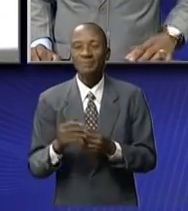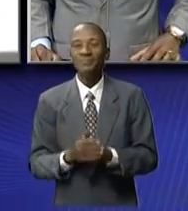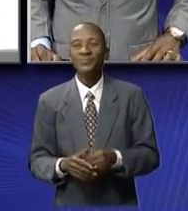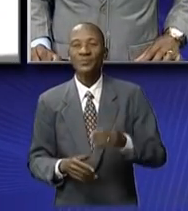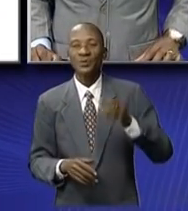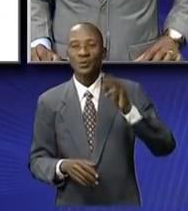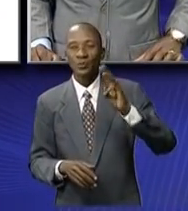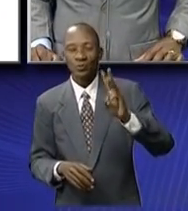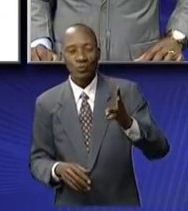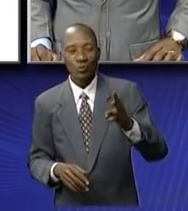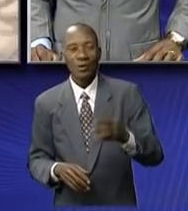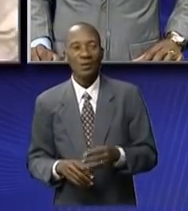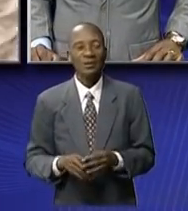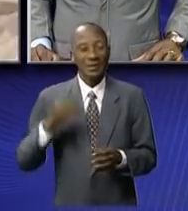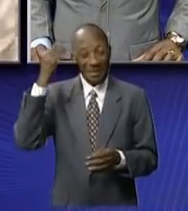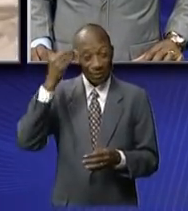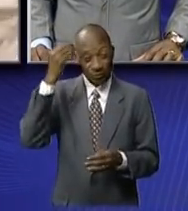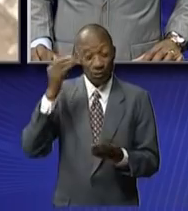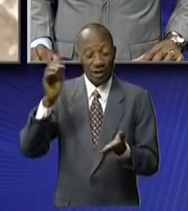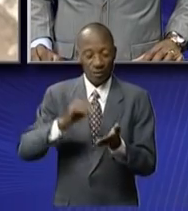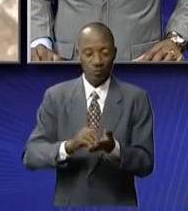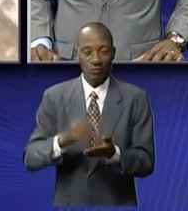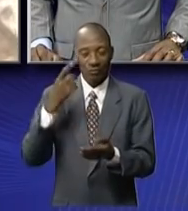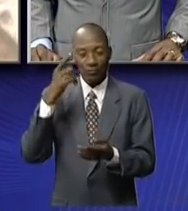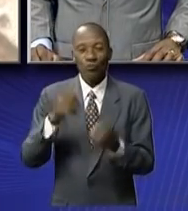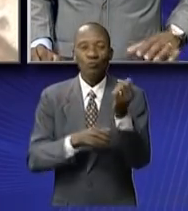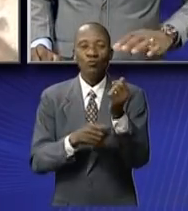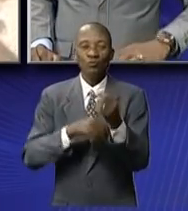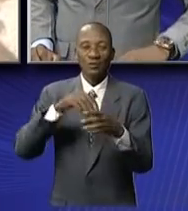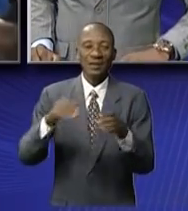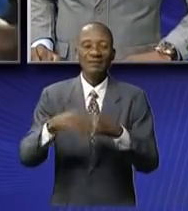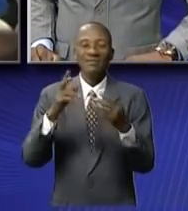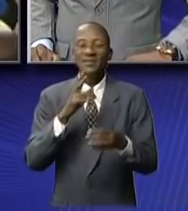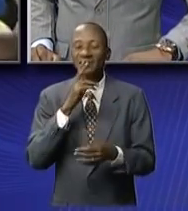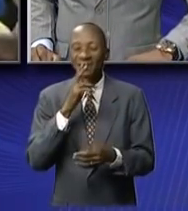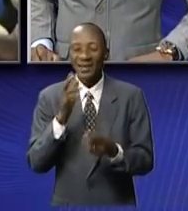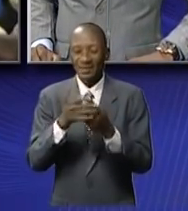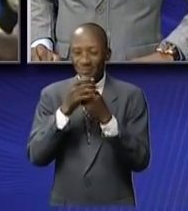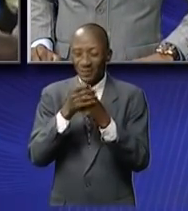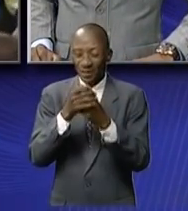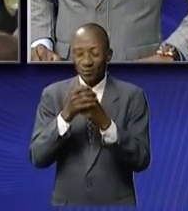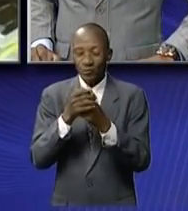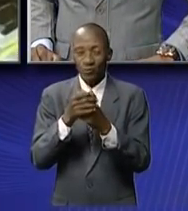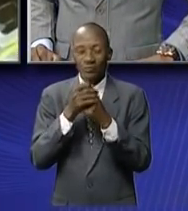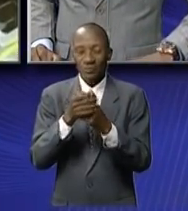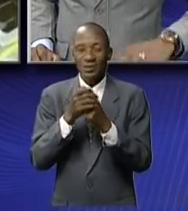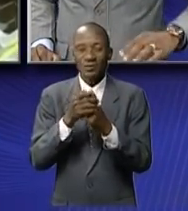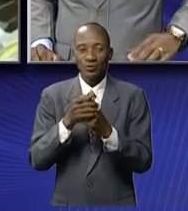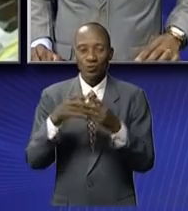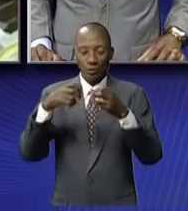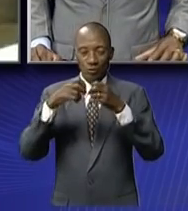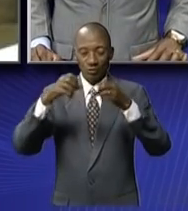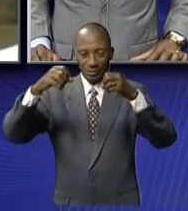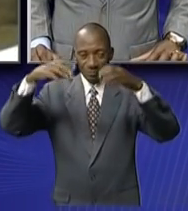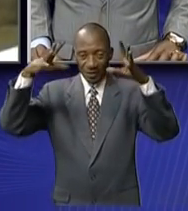le visage des Boyomaises et Boyomais, ils vont bientôt renouer avec la lumière produite par la SNEL